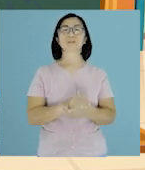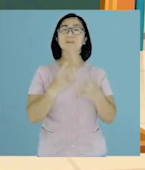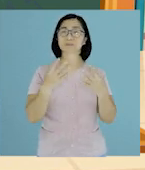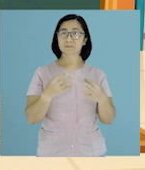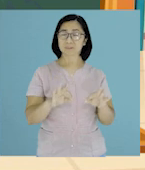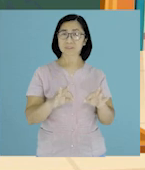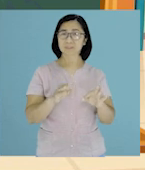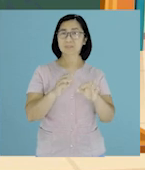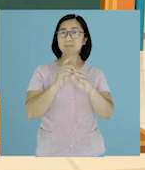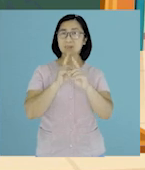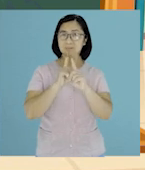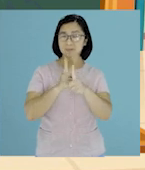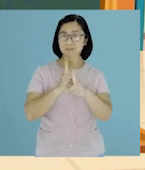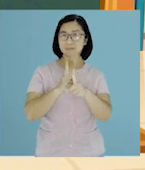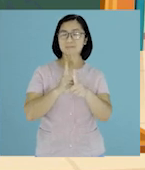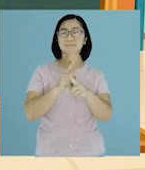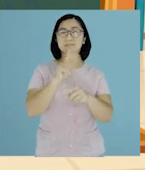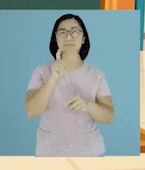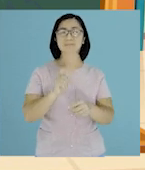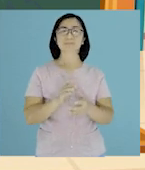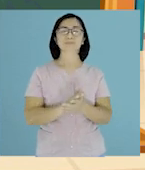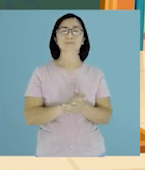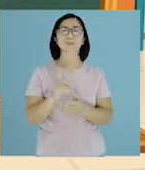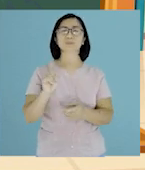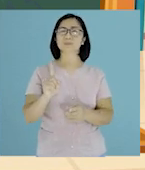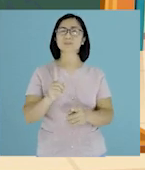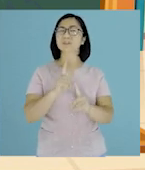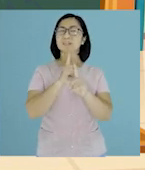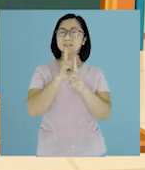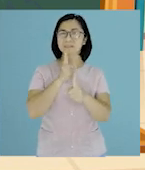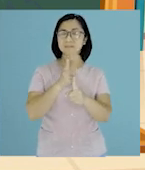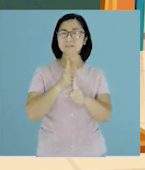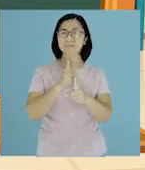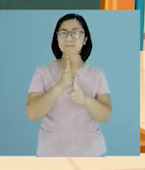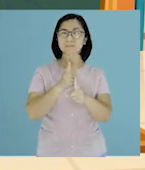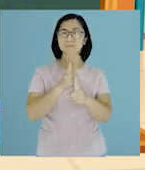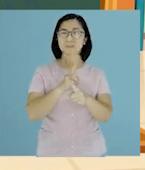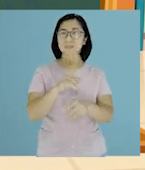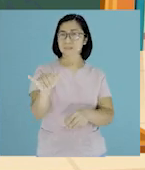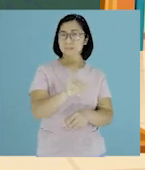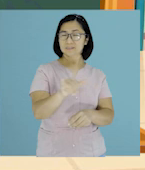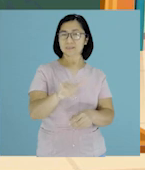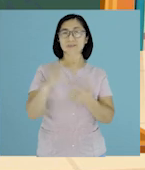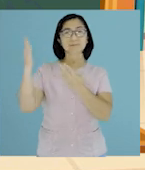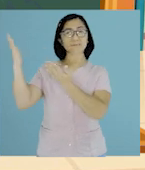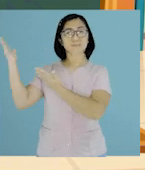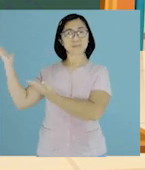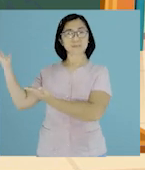Tapos na ba sa pagsagot? Anong sagot mo? Katulad ba nito?